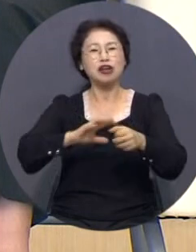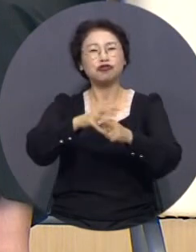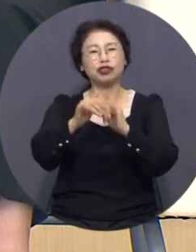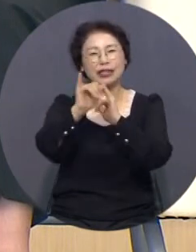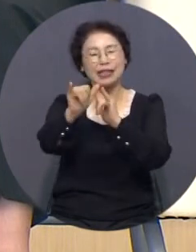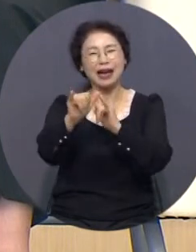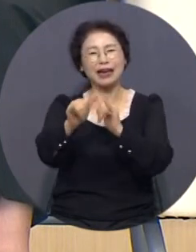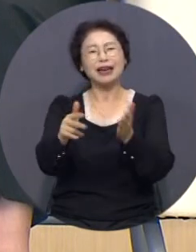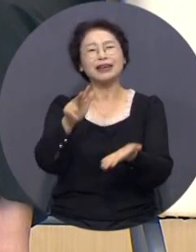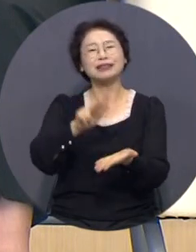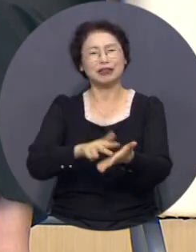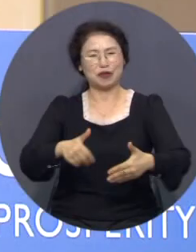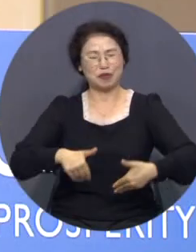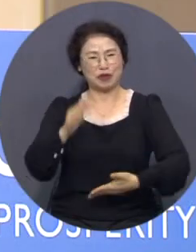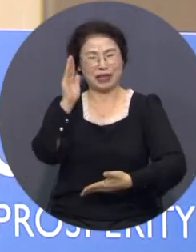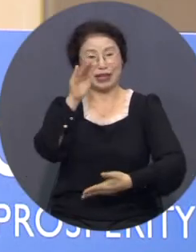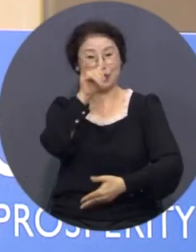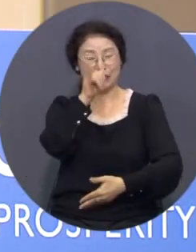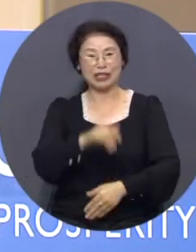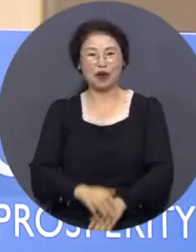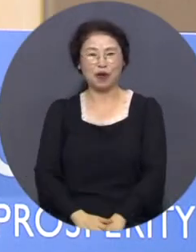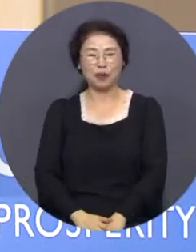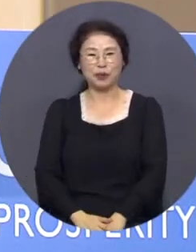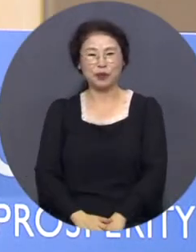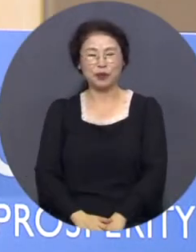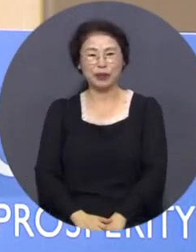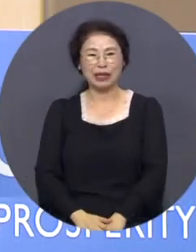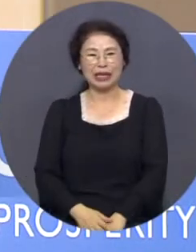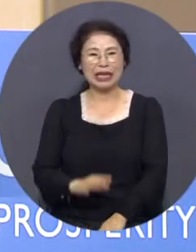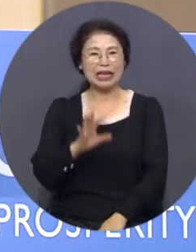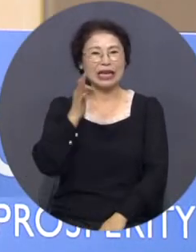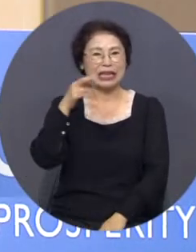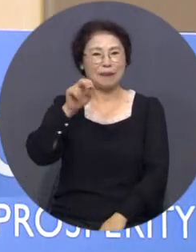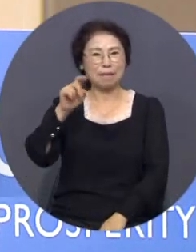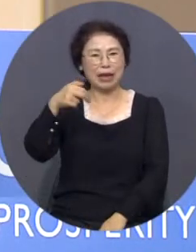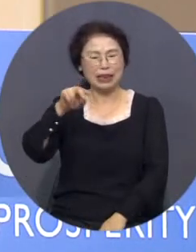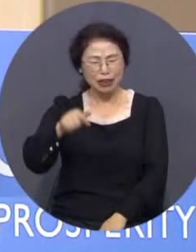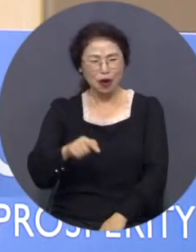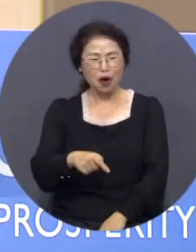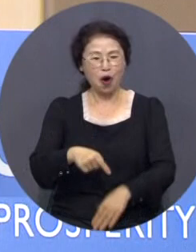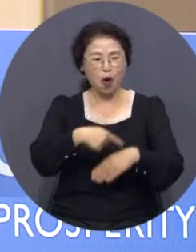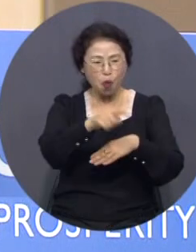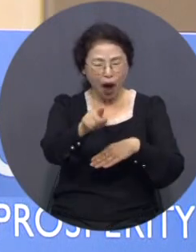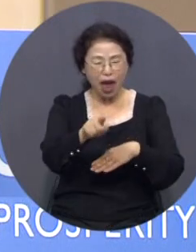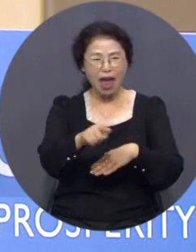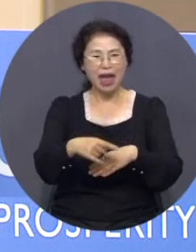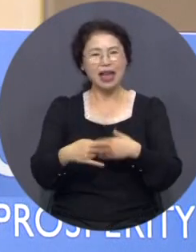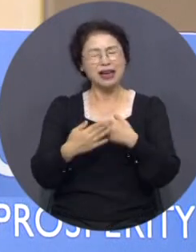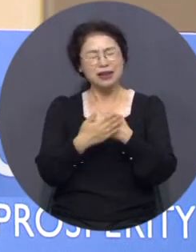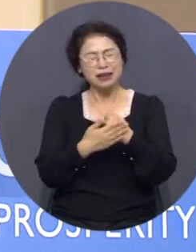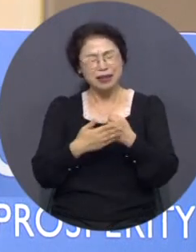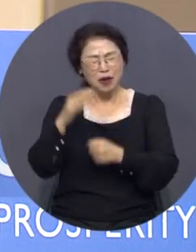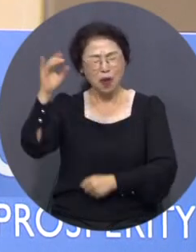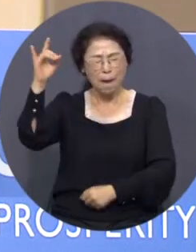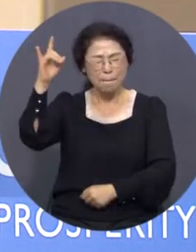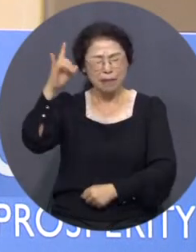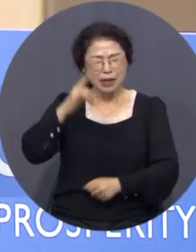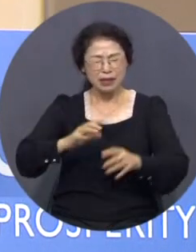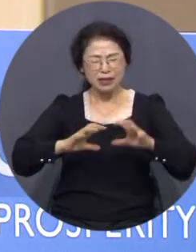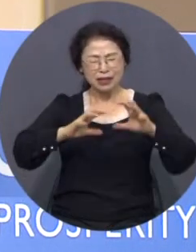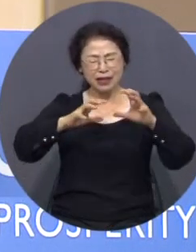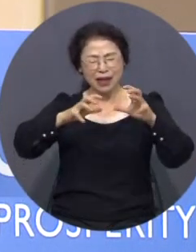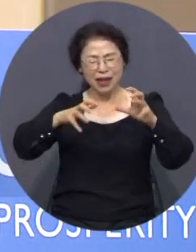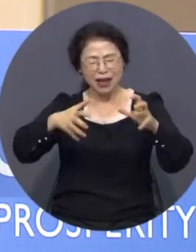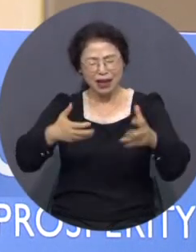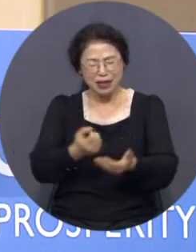필요하다는 제안도 나왔습니다. 제2, 제3의 김만덕이 행한 은혜로운 빛이 온